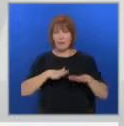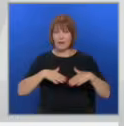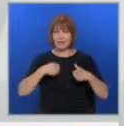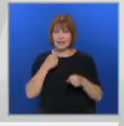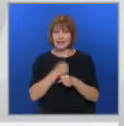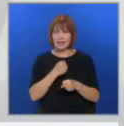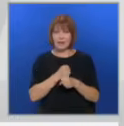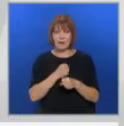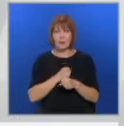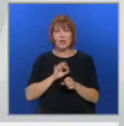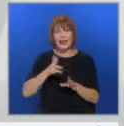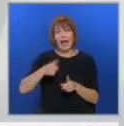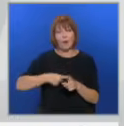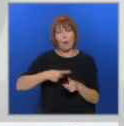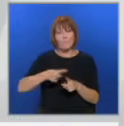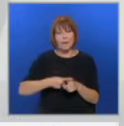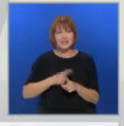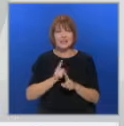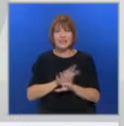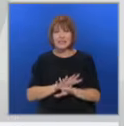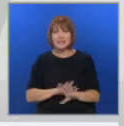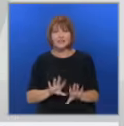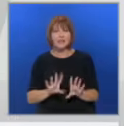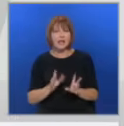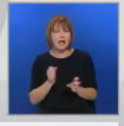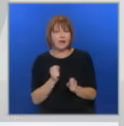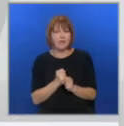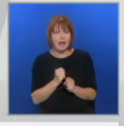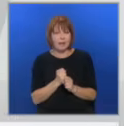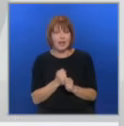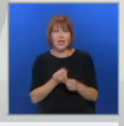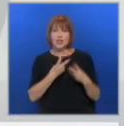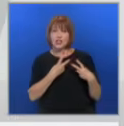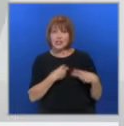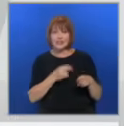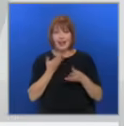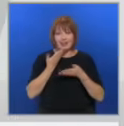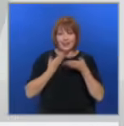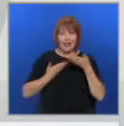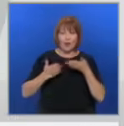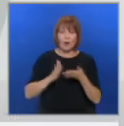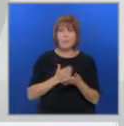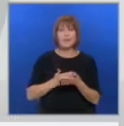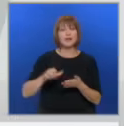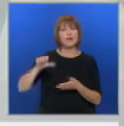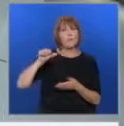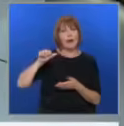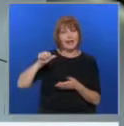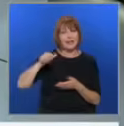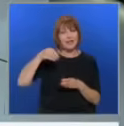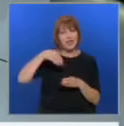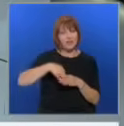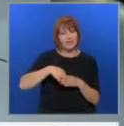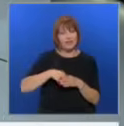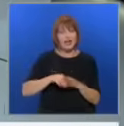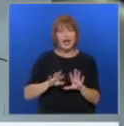работи още няколко месеца, за да се свърши някаква работа. Ще се върне ли диалогът между партиите и вътре в тях? Какво